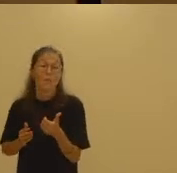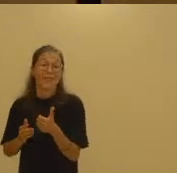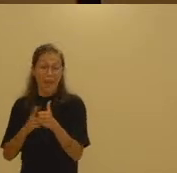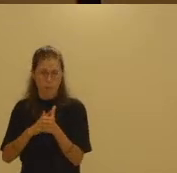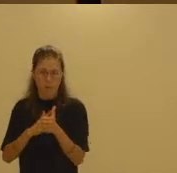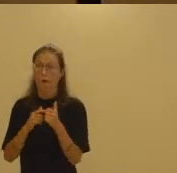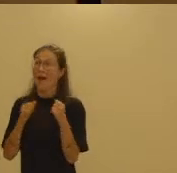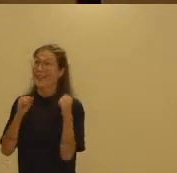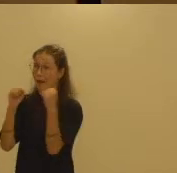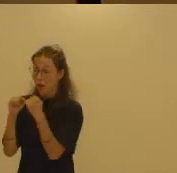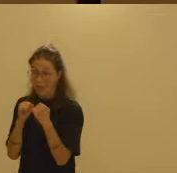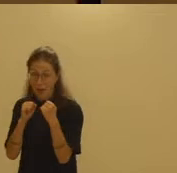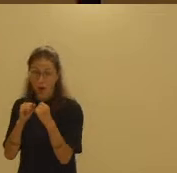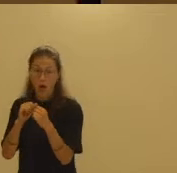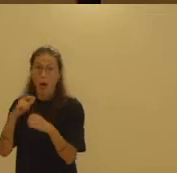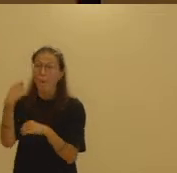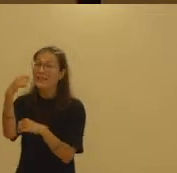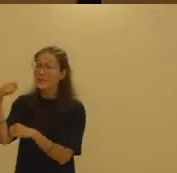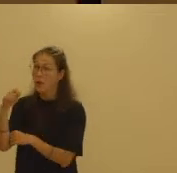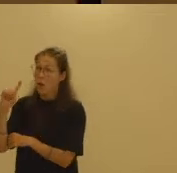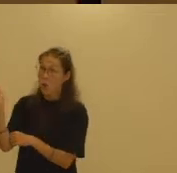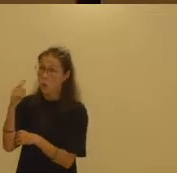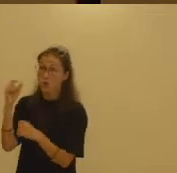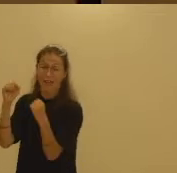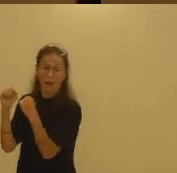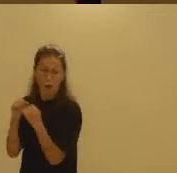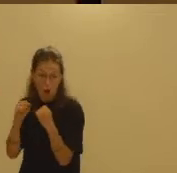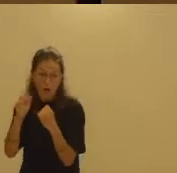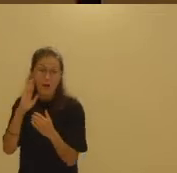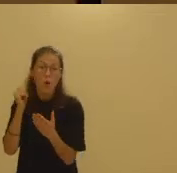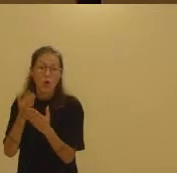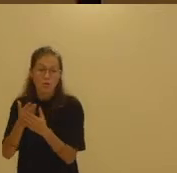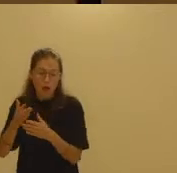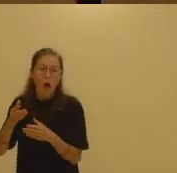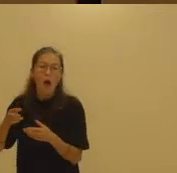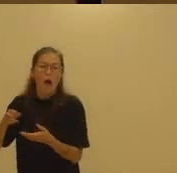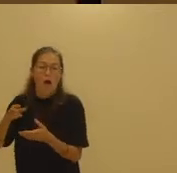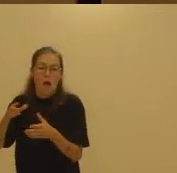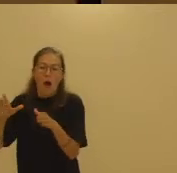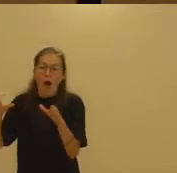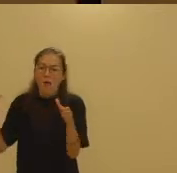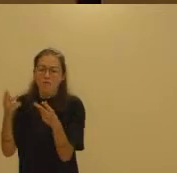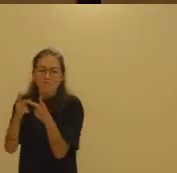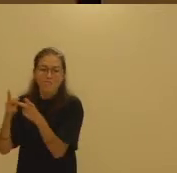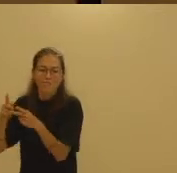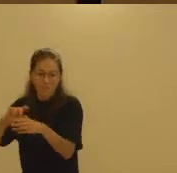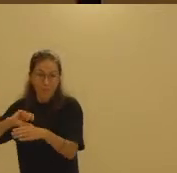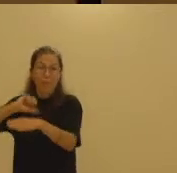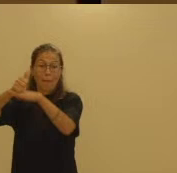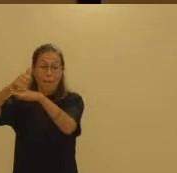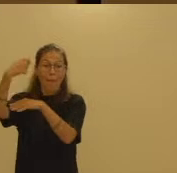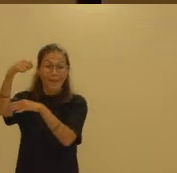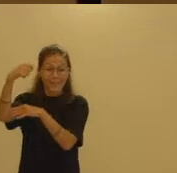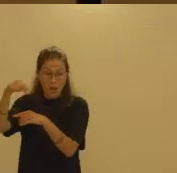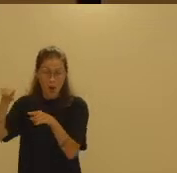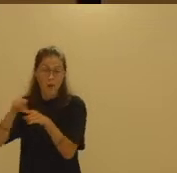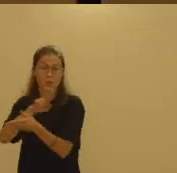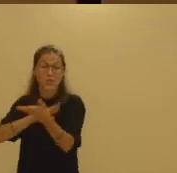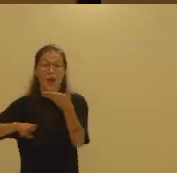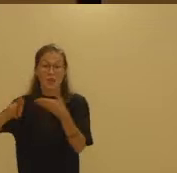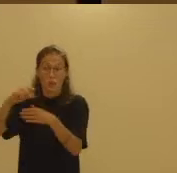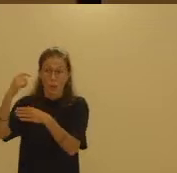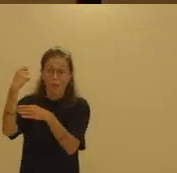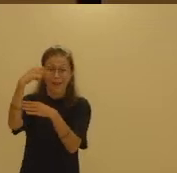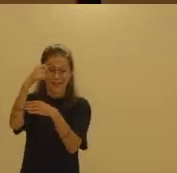fois que les présidents se sont mis d'accord. Et donc, le président Tchégaray de l'Aglo et le président Jean-Jacques Lasserre du département doivent nous faire une